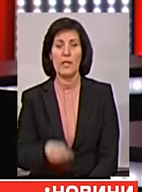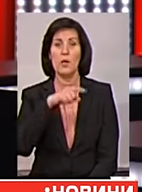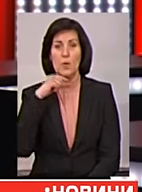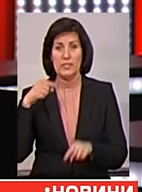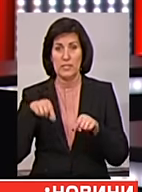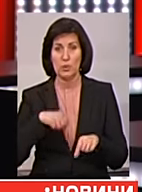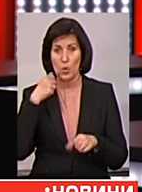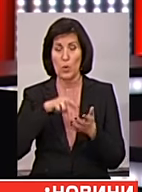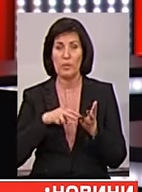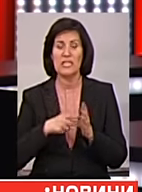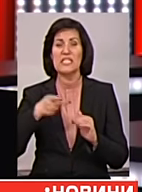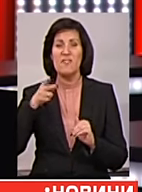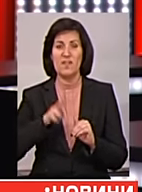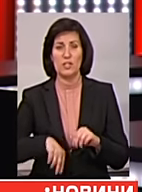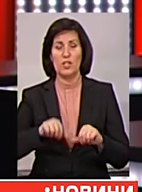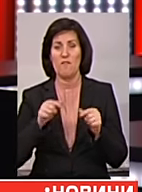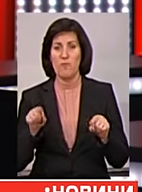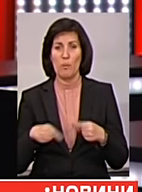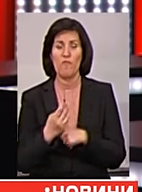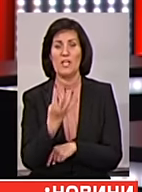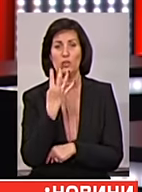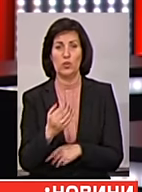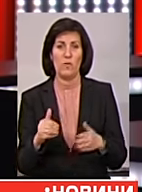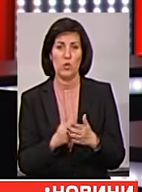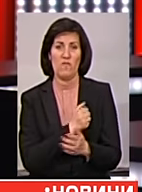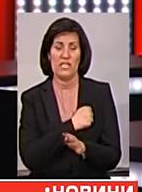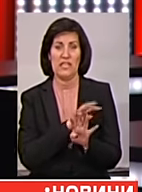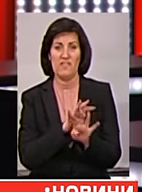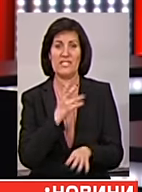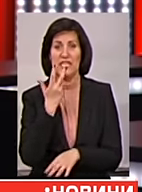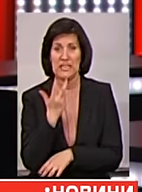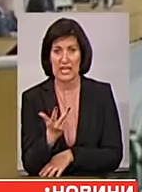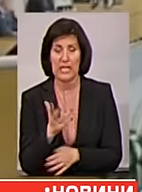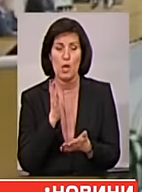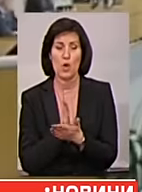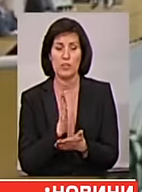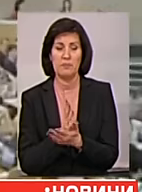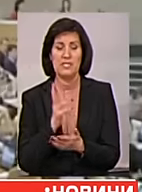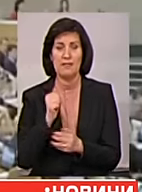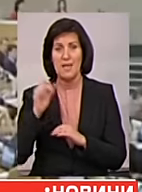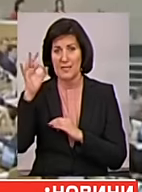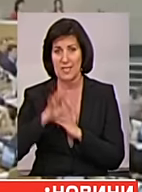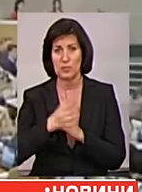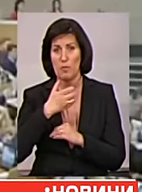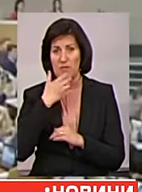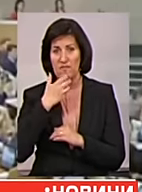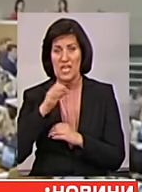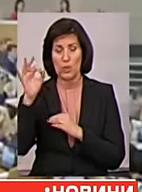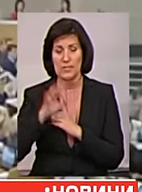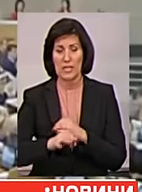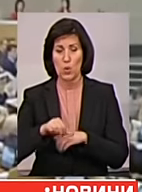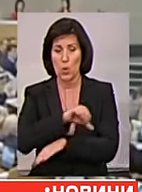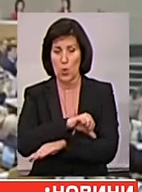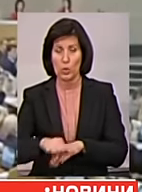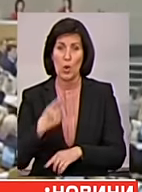Росія цього року планує завершити формування 4 нових дивізій. 3 з них розмістять на західному та південно-західному кордоні,